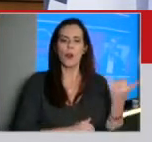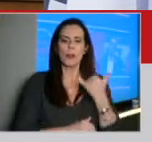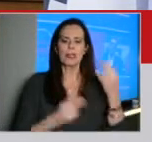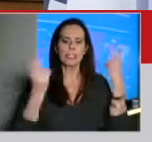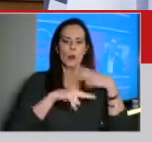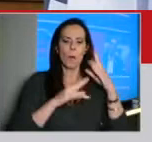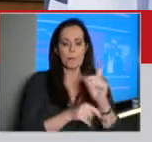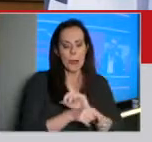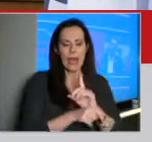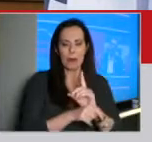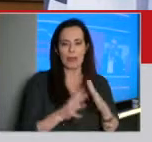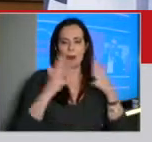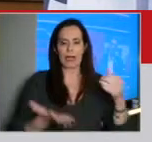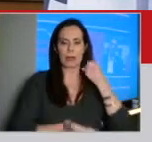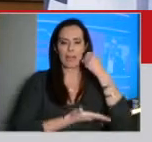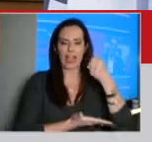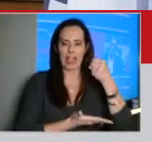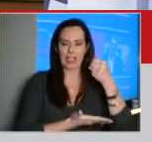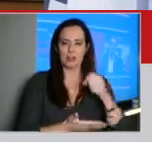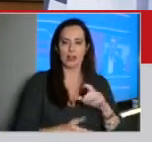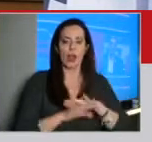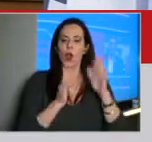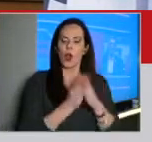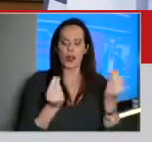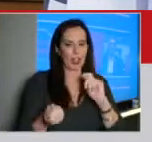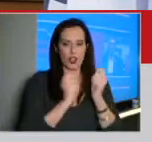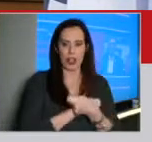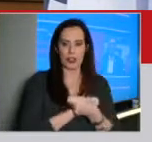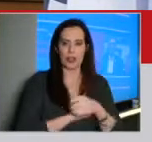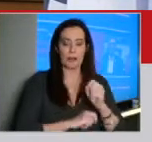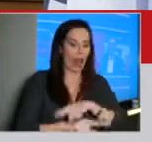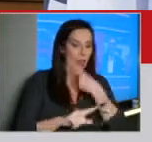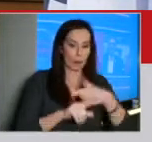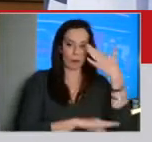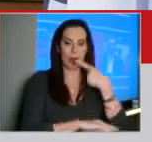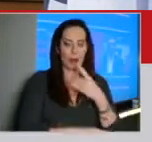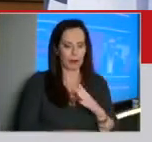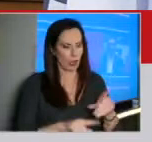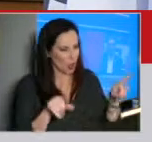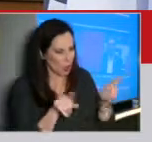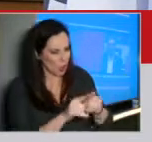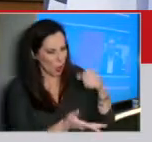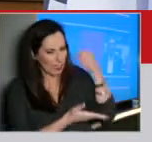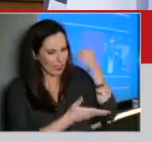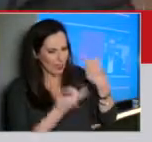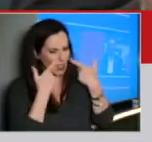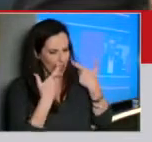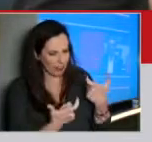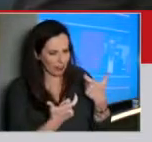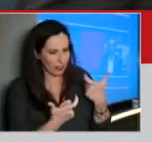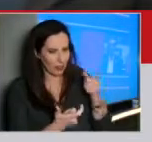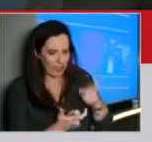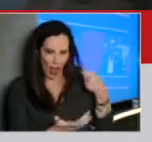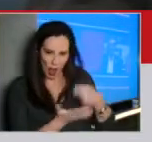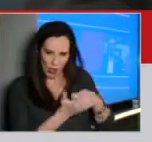סיכומי ביניים שמגדילים את התקציב כל הזמן. כל המגמה השתנתה. כי אם עד היום המדינה אמרה לכולתו, אותו תקציב סדרנות ושיטור אמור